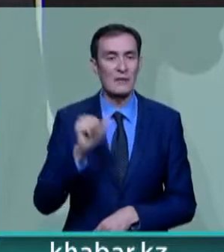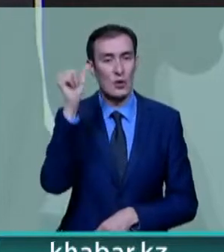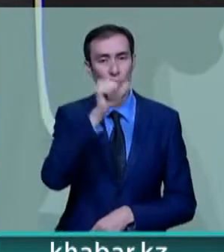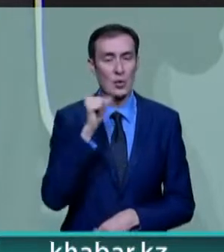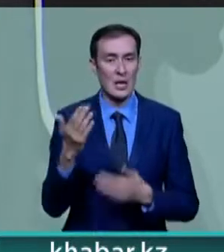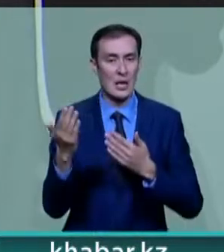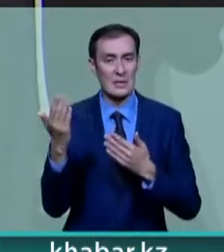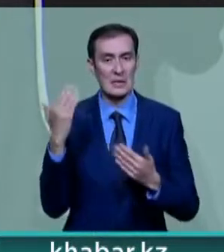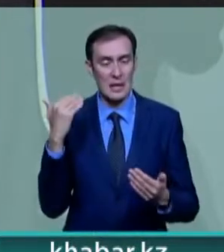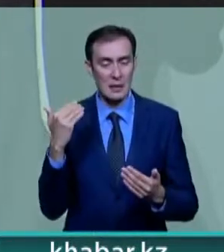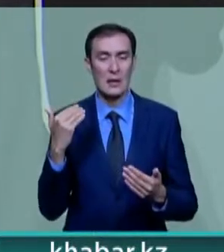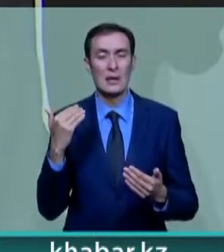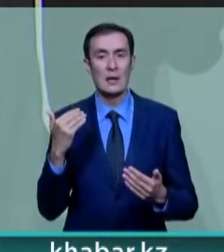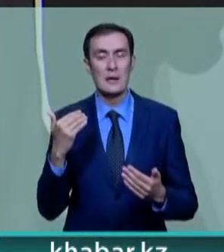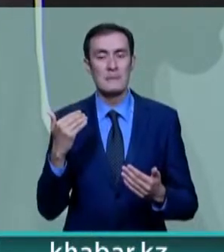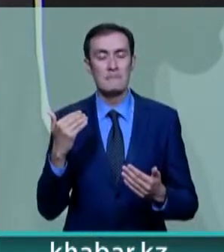назад.